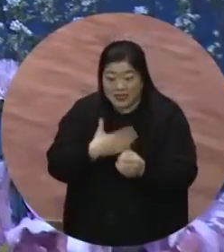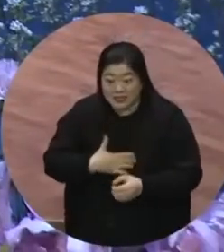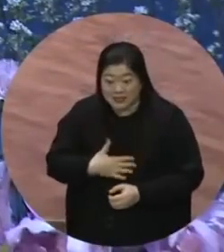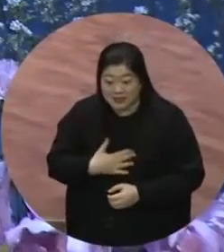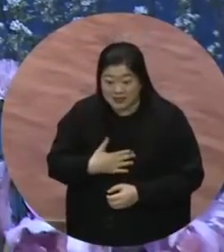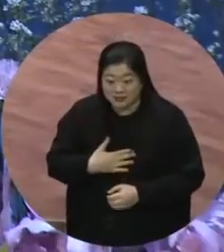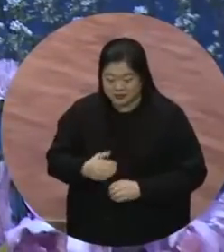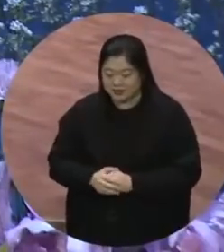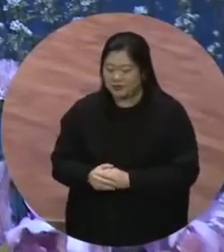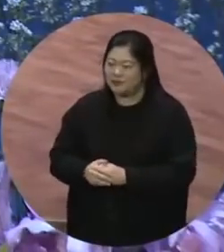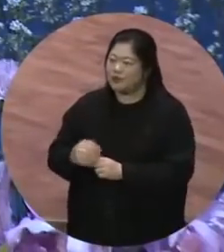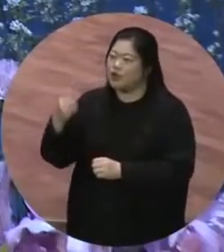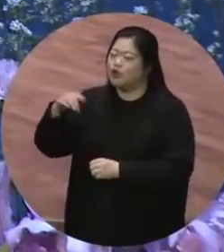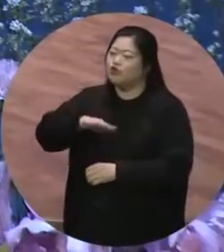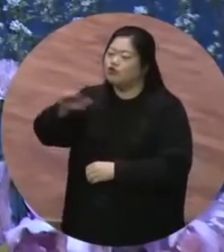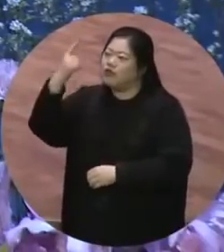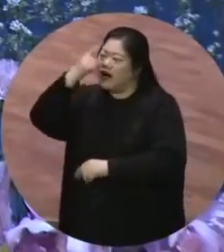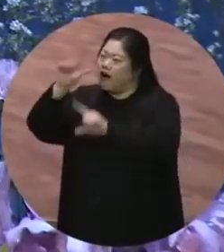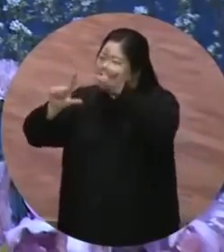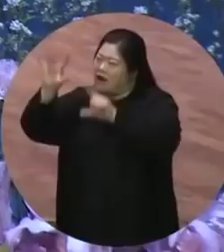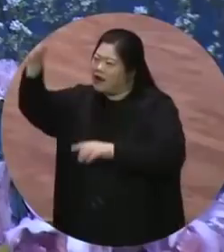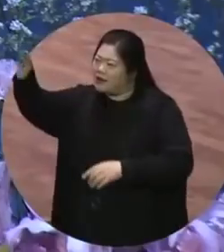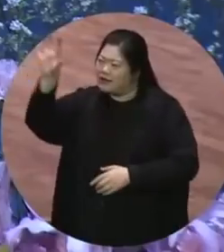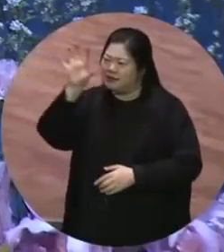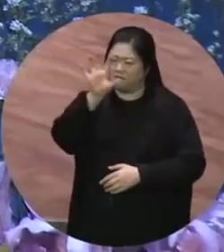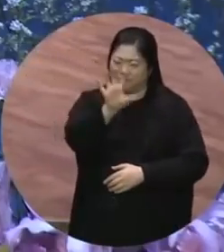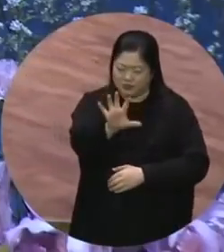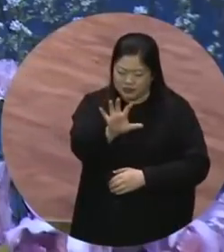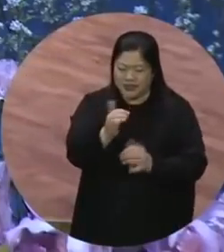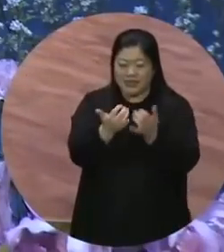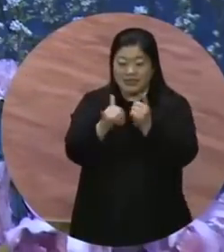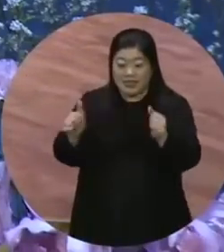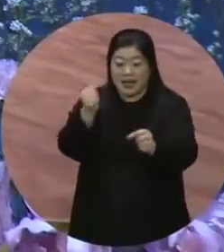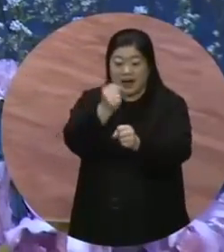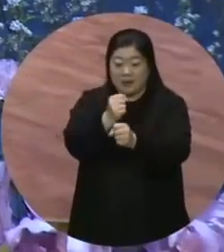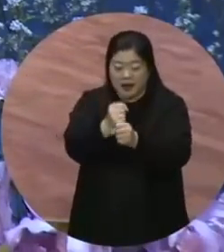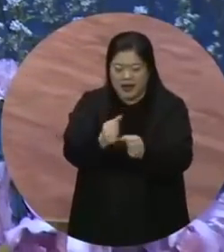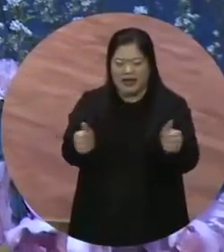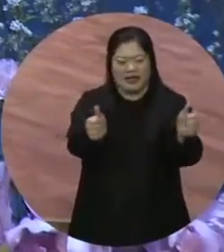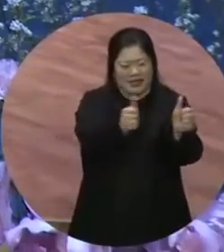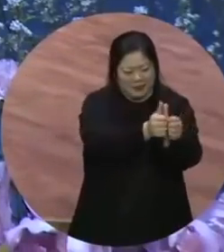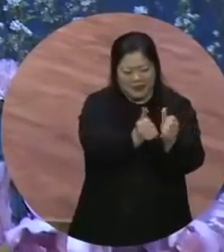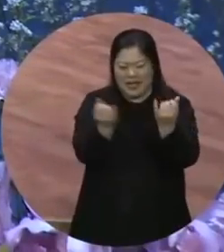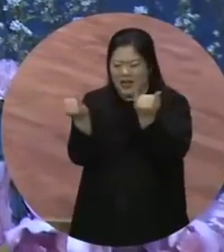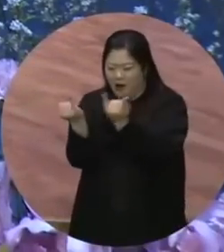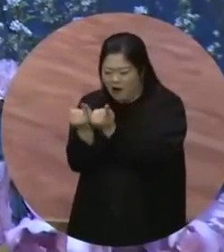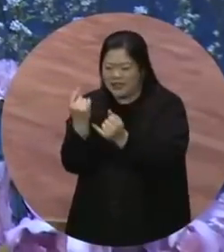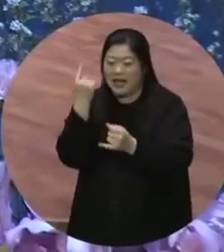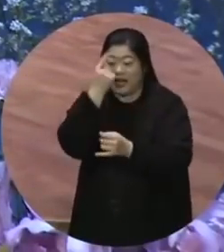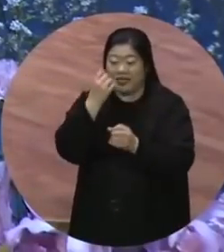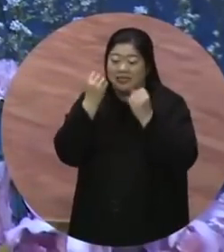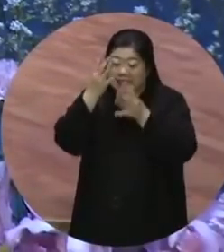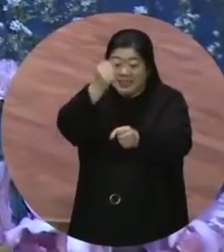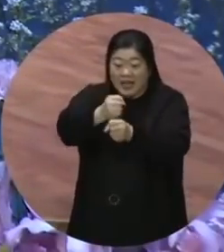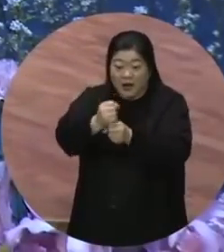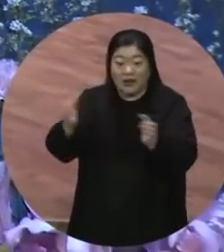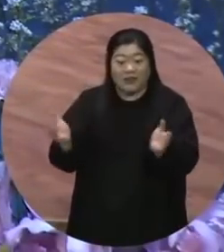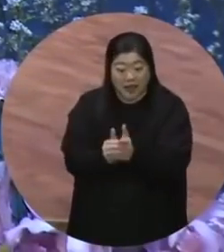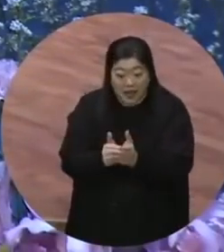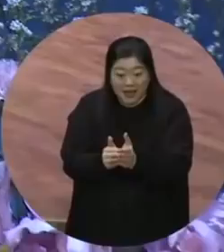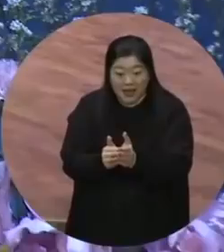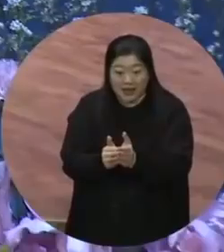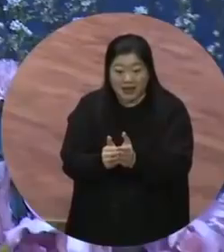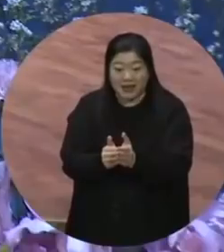자, 우리의 형상대로 우리가 사람을 만든다. 여기서 남자와 여자를 창조를 했다.